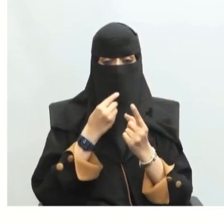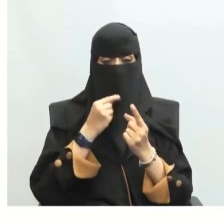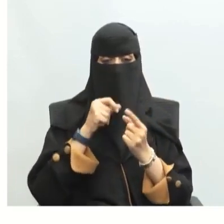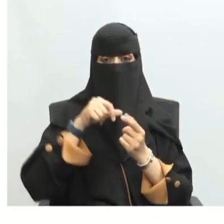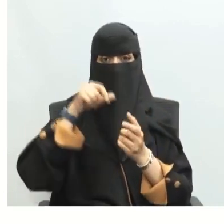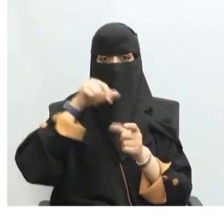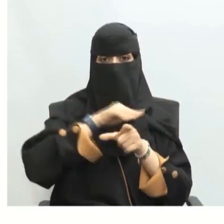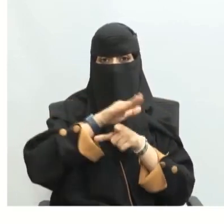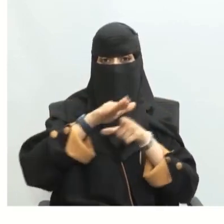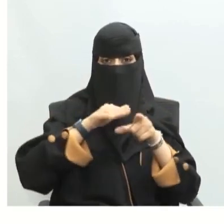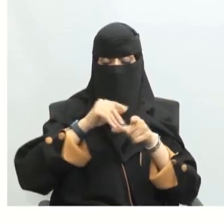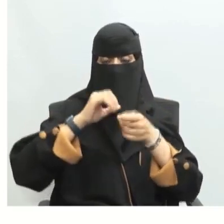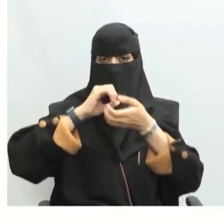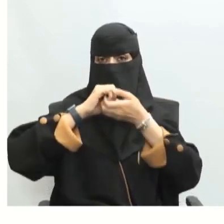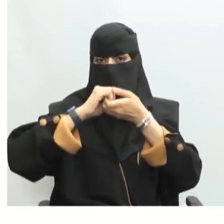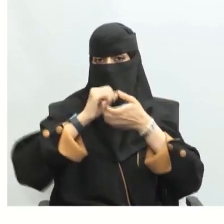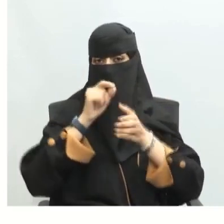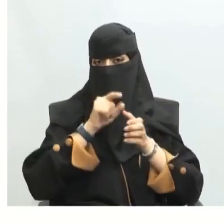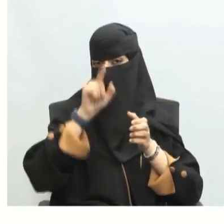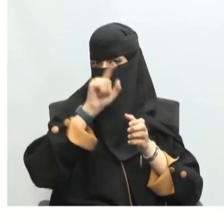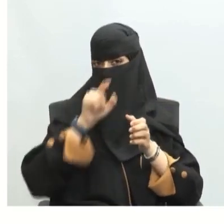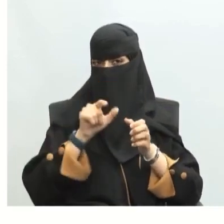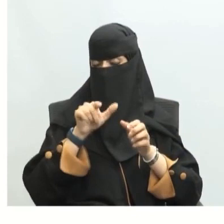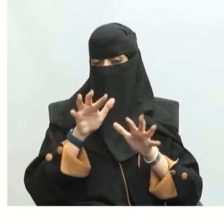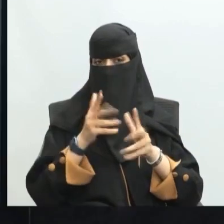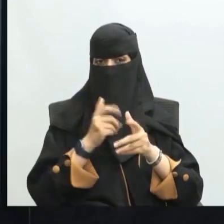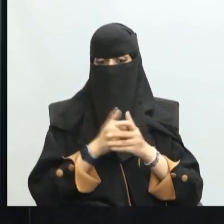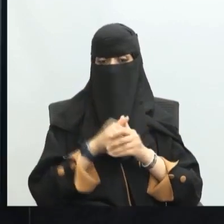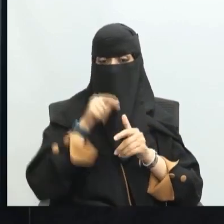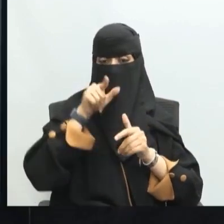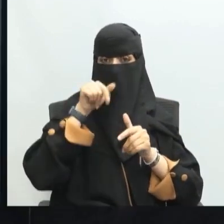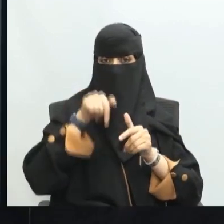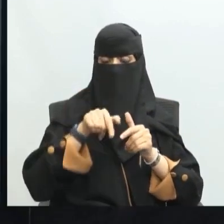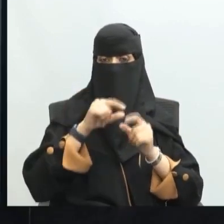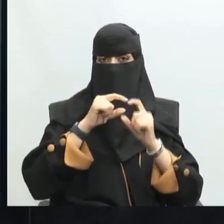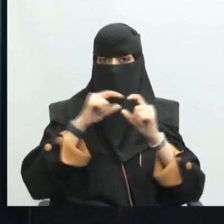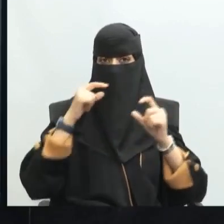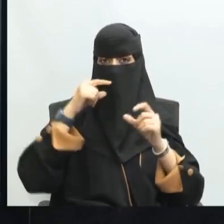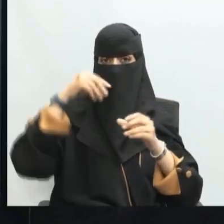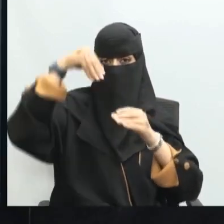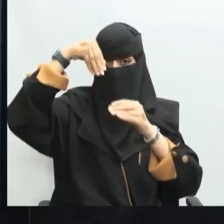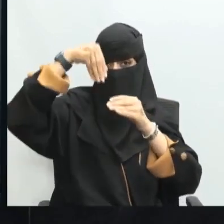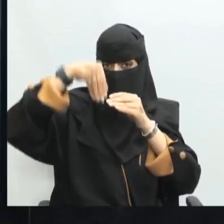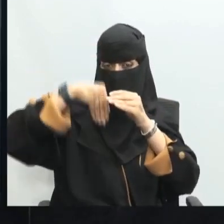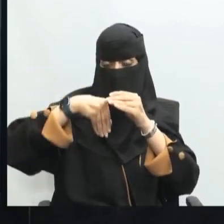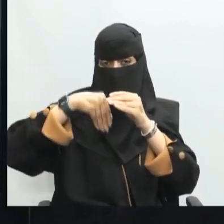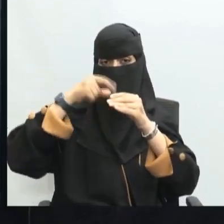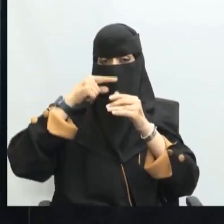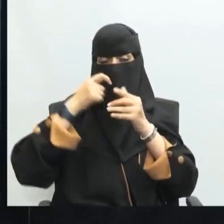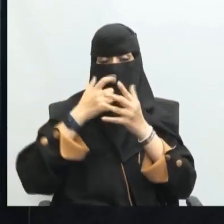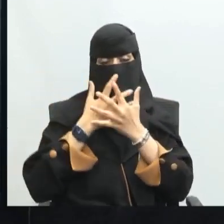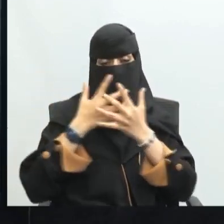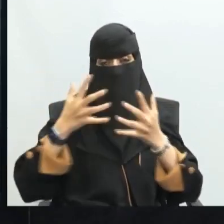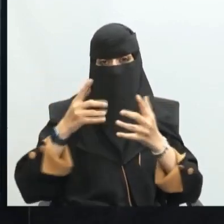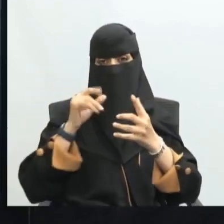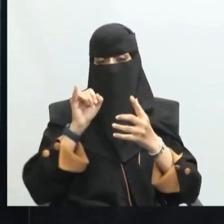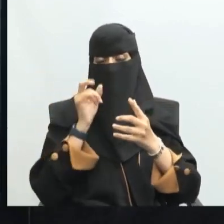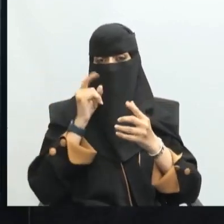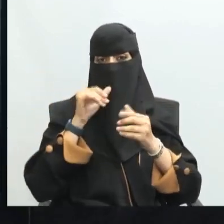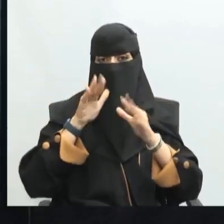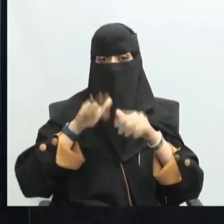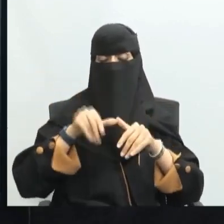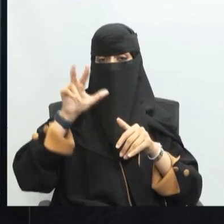ماذا تعني هذه العباره هي عباره لها عمق ولها الكثير من القيم